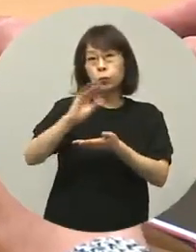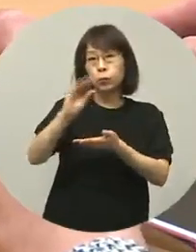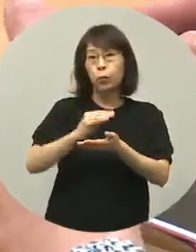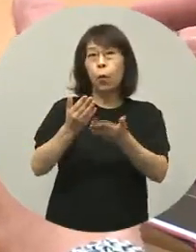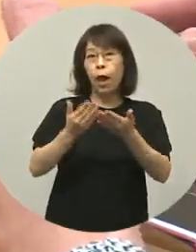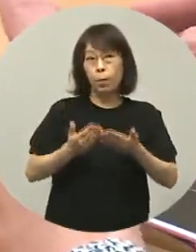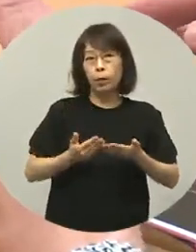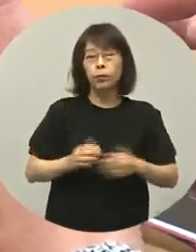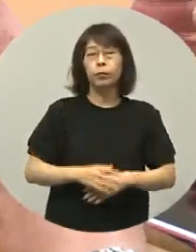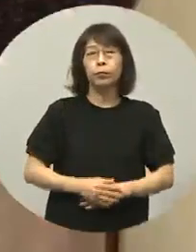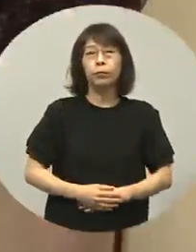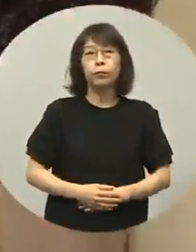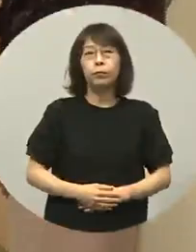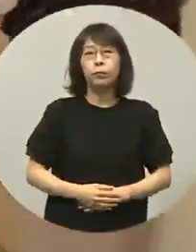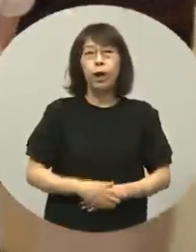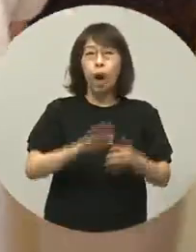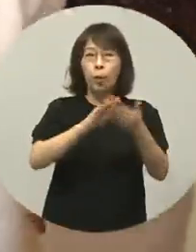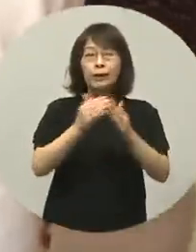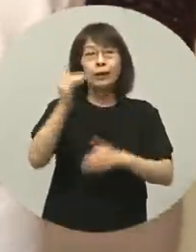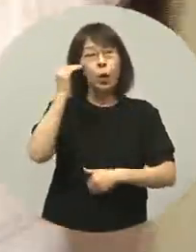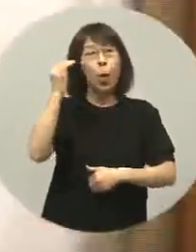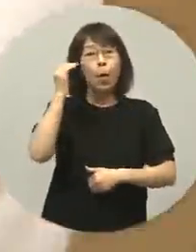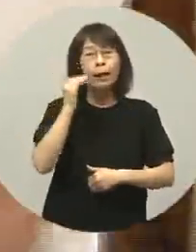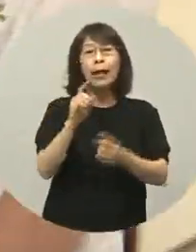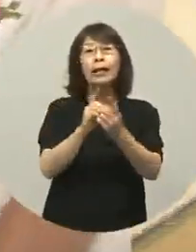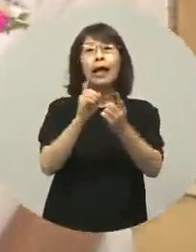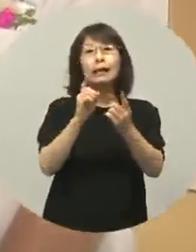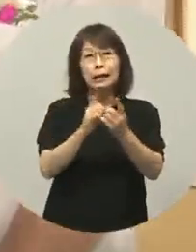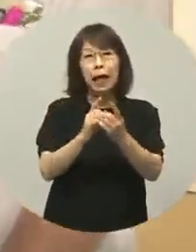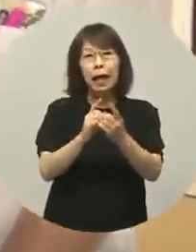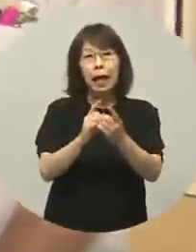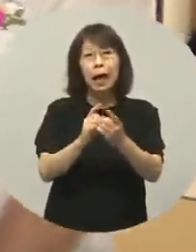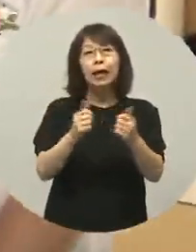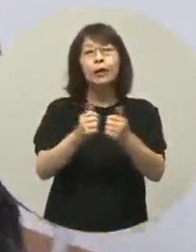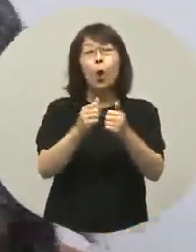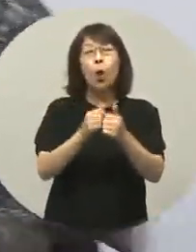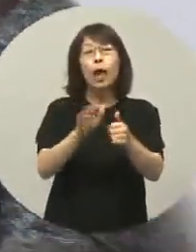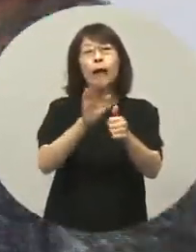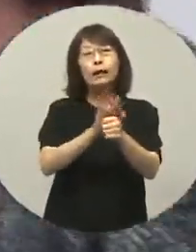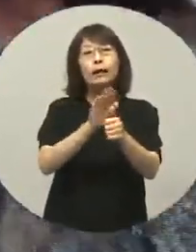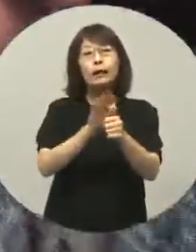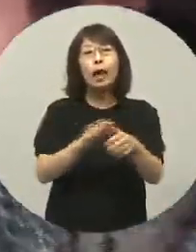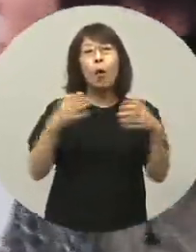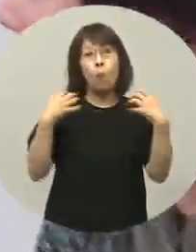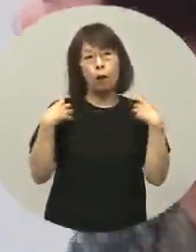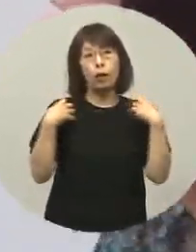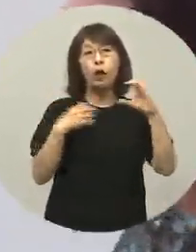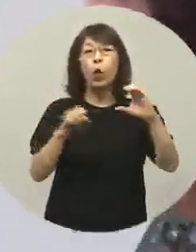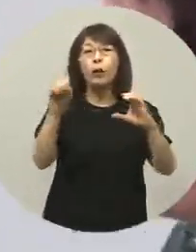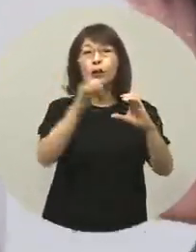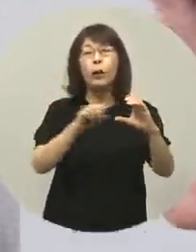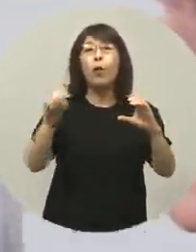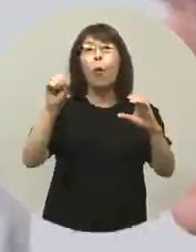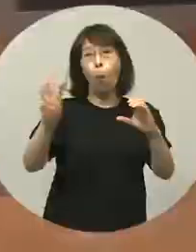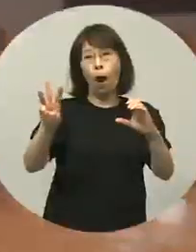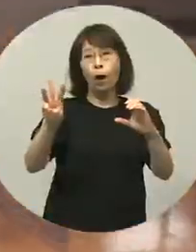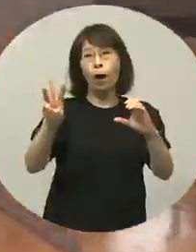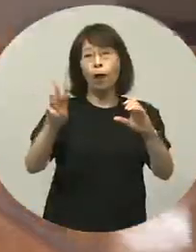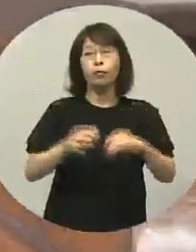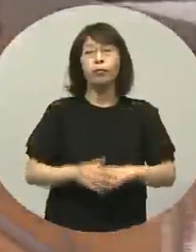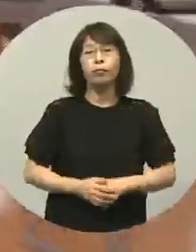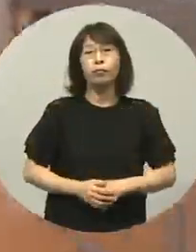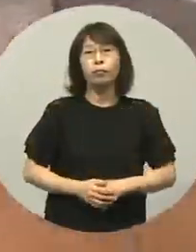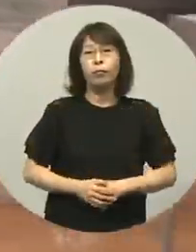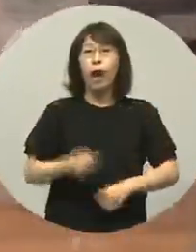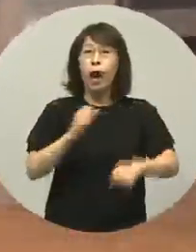。町の困りごとに対して相談支援を行うコミュニティソーシャルワーカー。一体